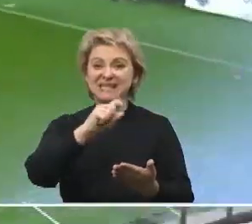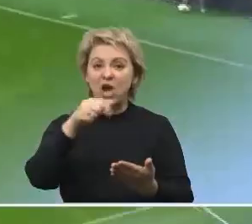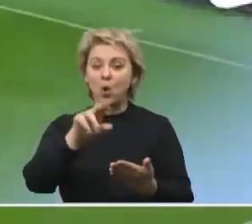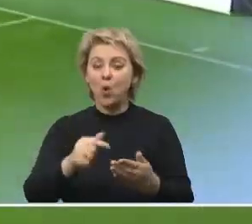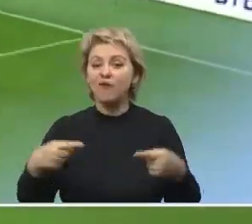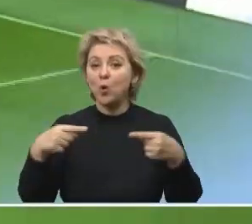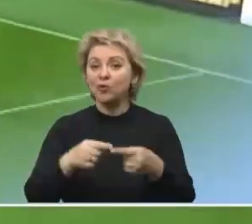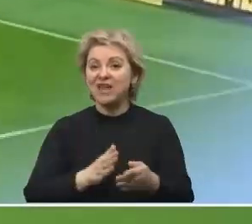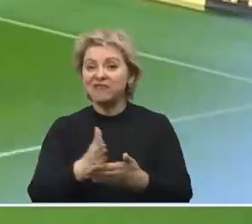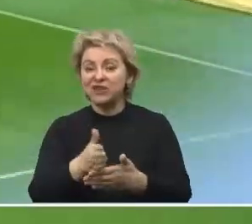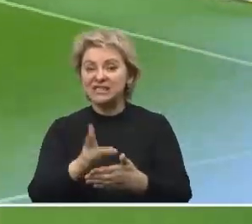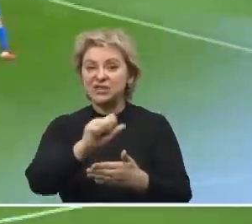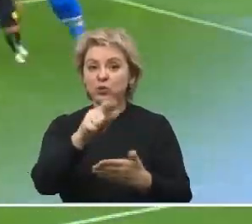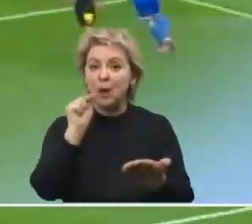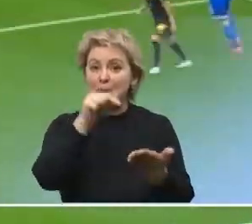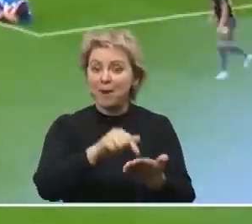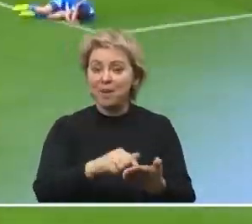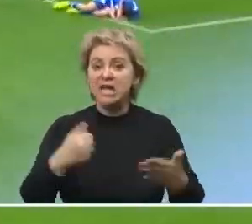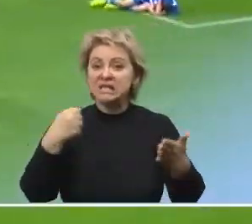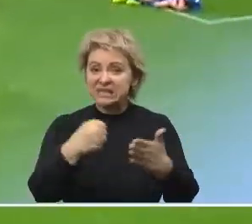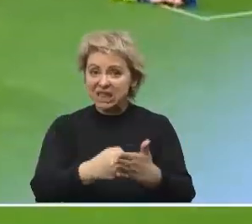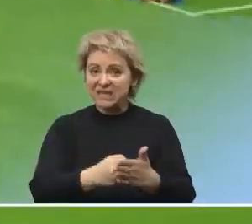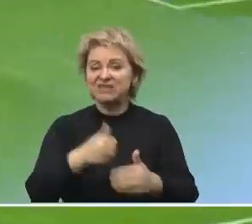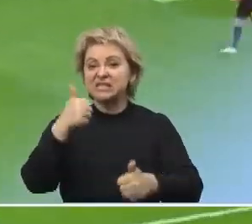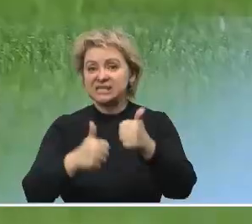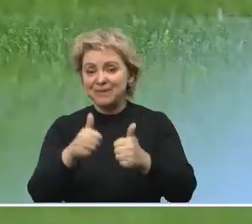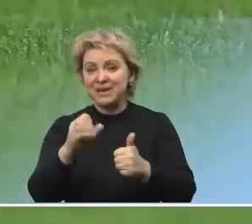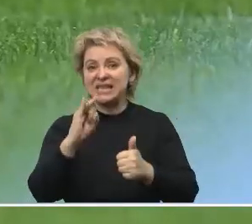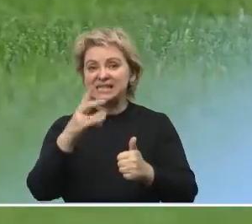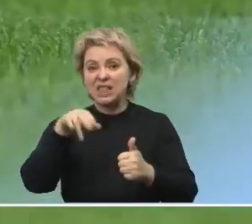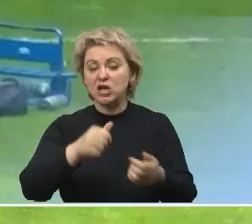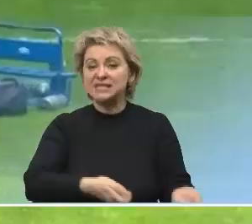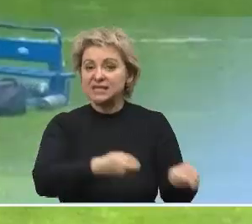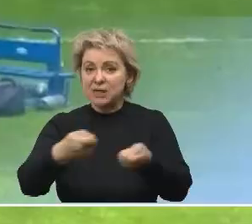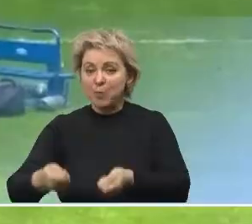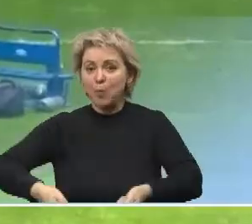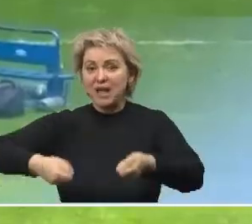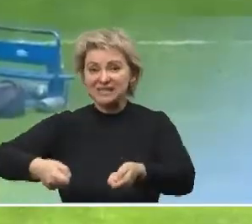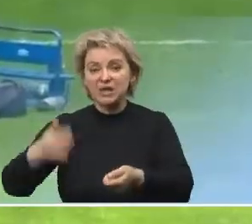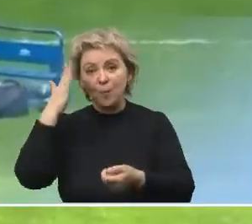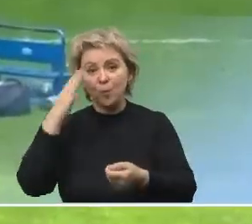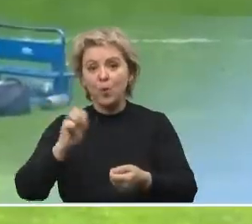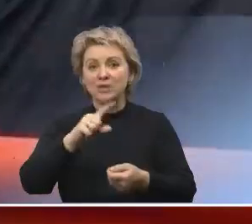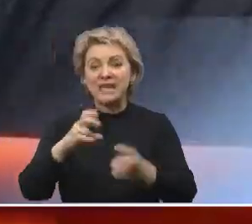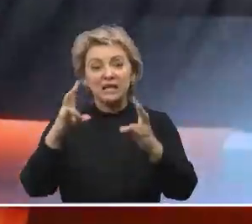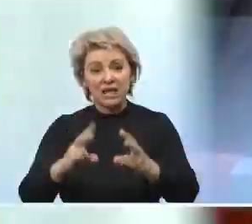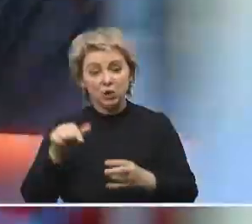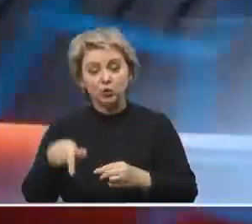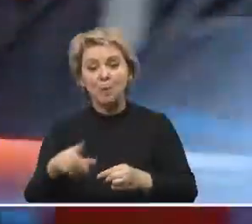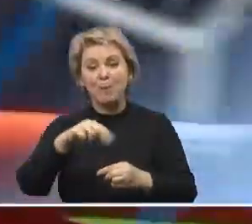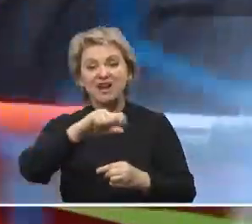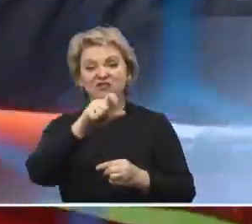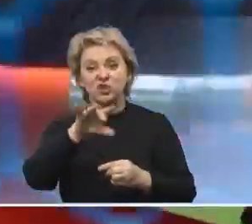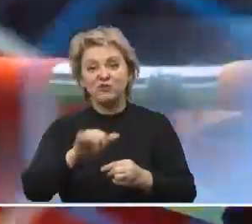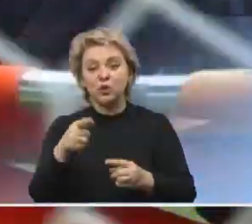угловой вывел из строя Сигурдарсона. После столкновения с соперником исландца унесли на носилках сотрясение мозга. И он, и Паршевлюк, по